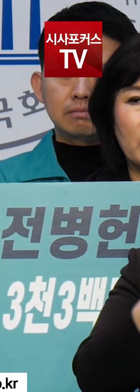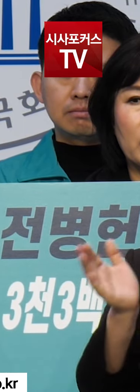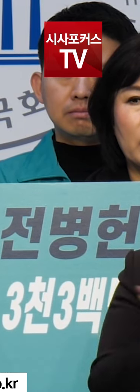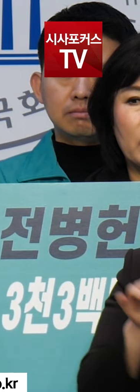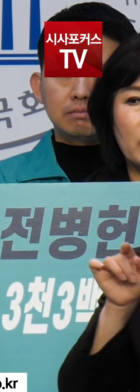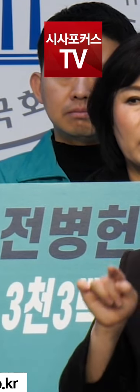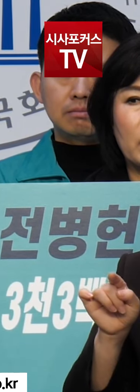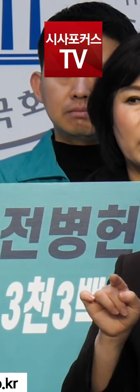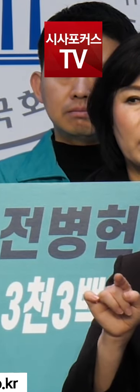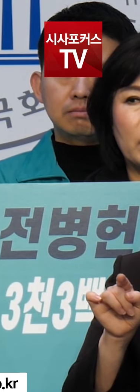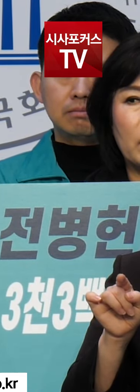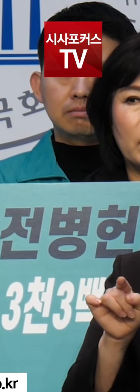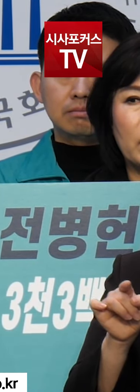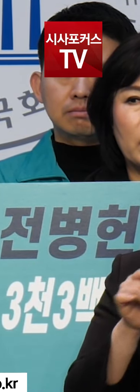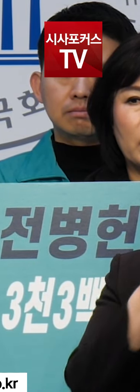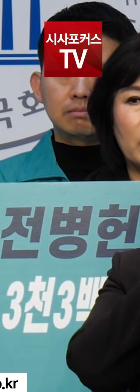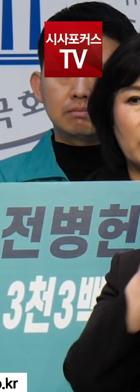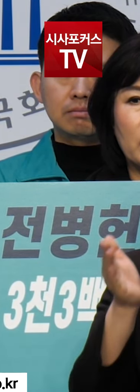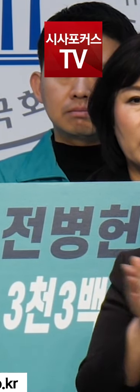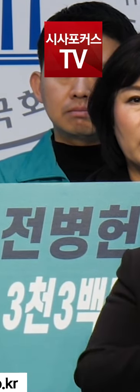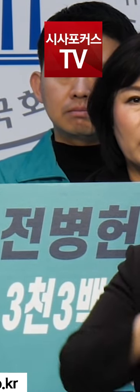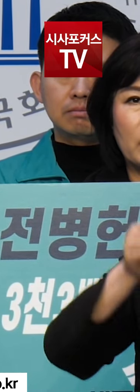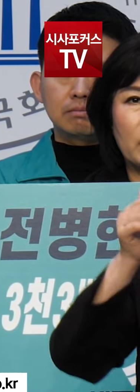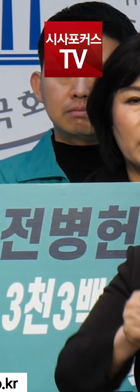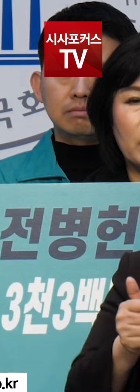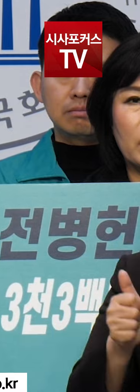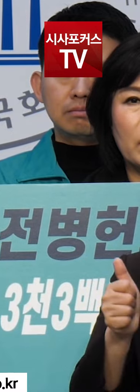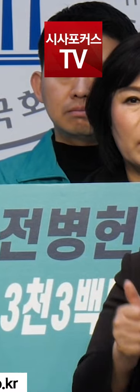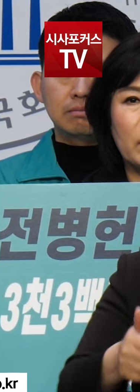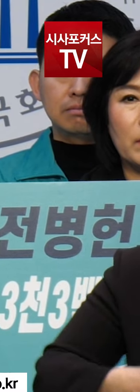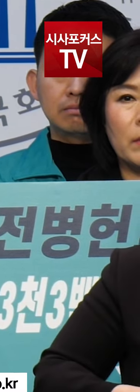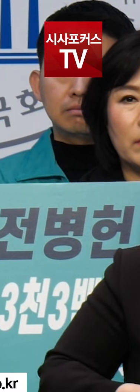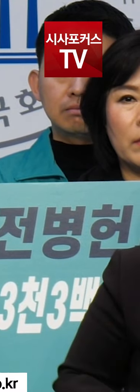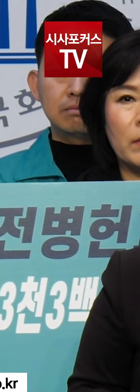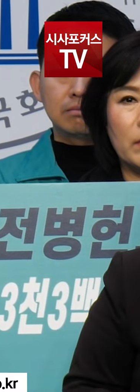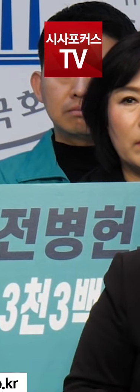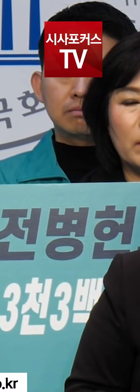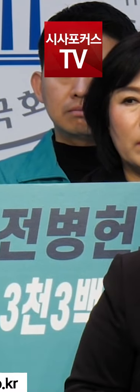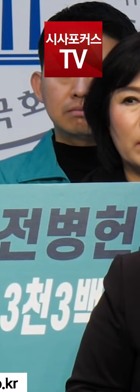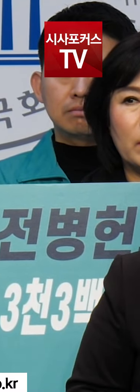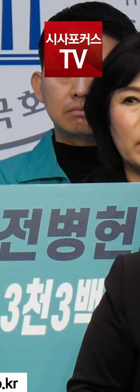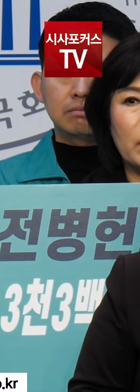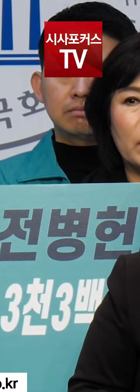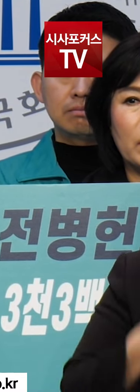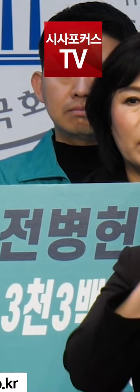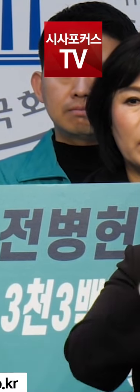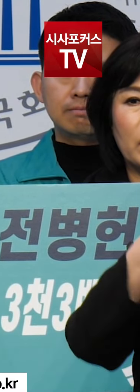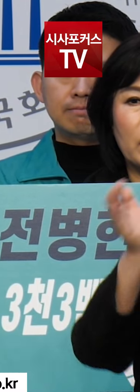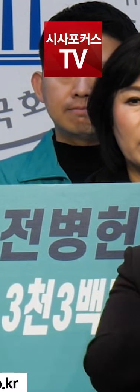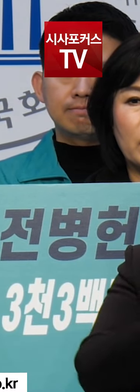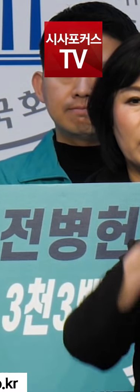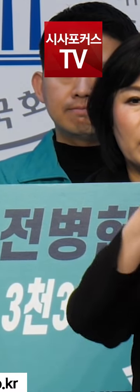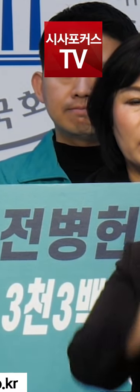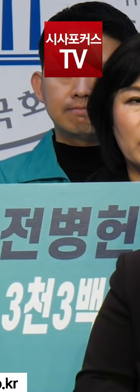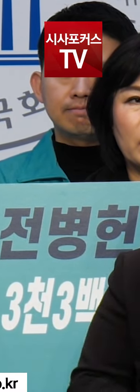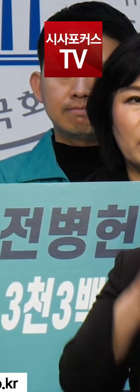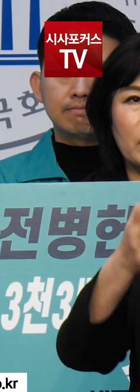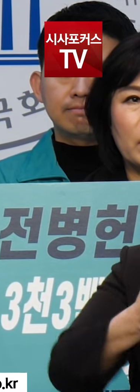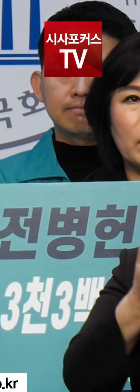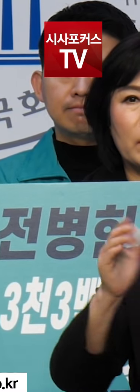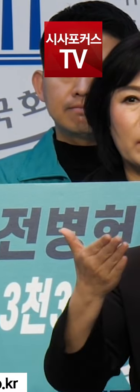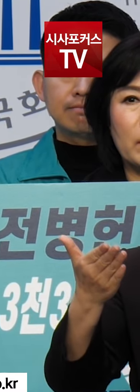더불어민주당 역시 심판받아 마땅합니다. 70년의 역사를 가진 민주당은 이 나라